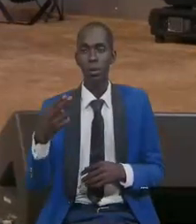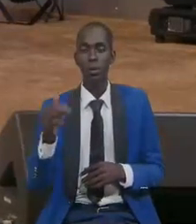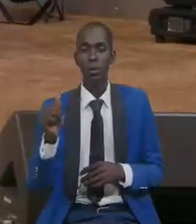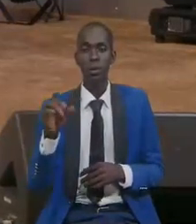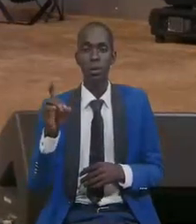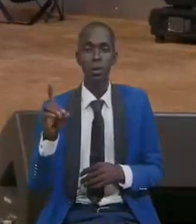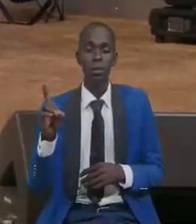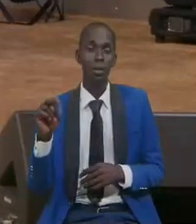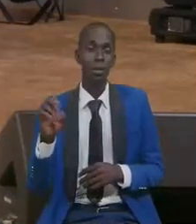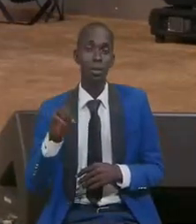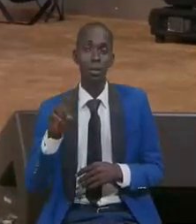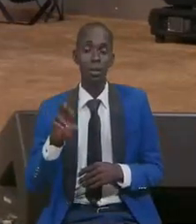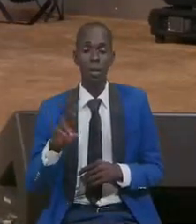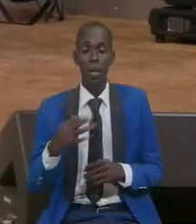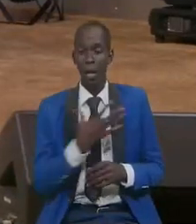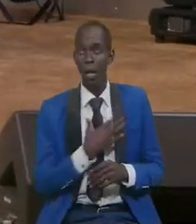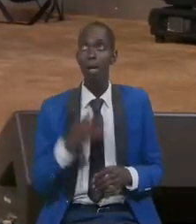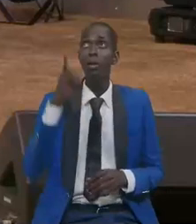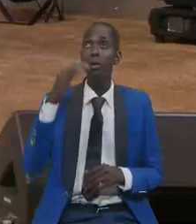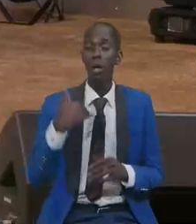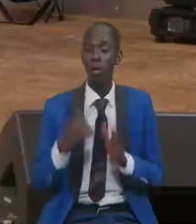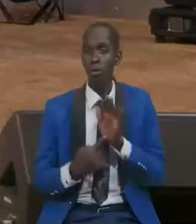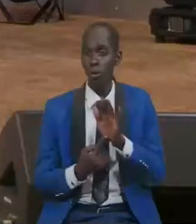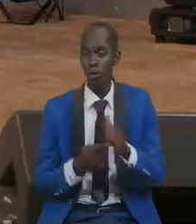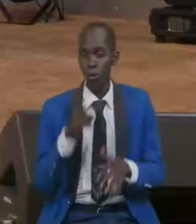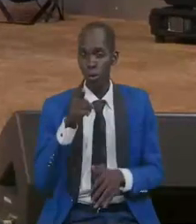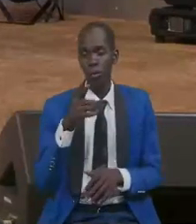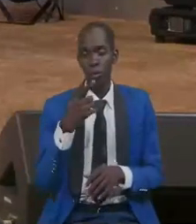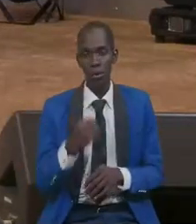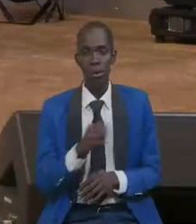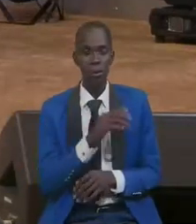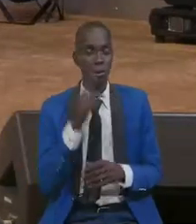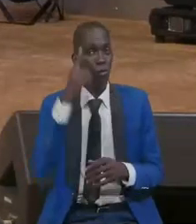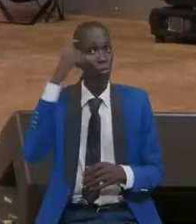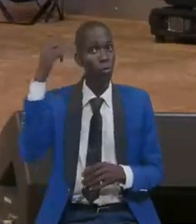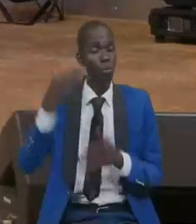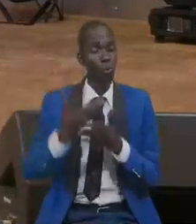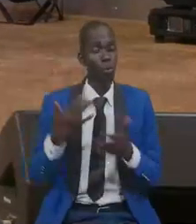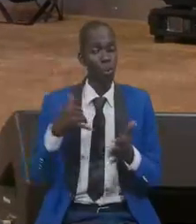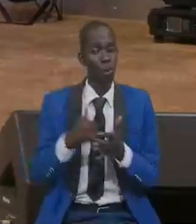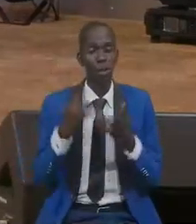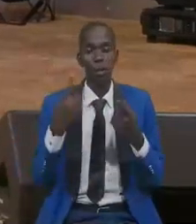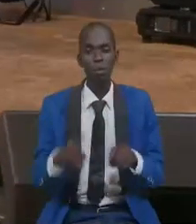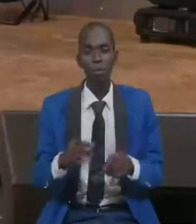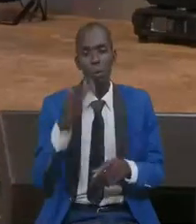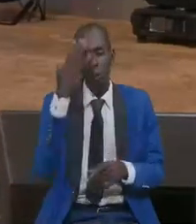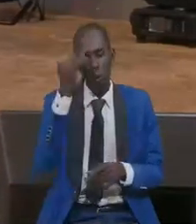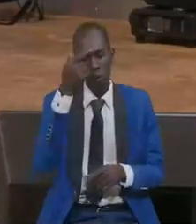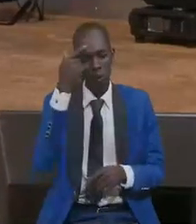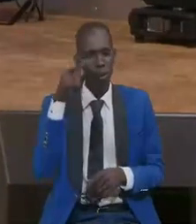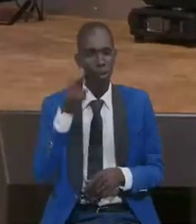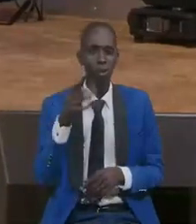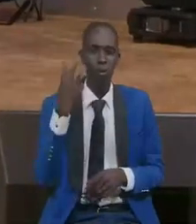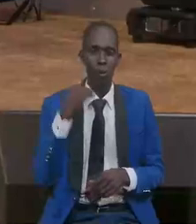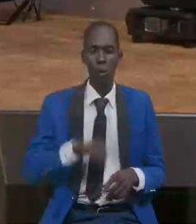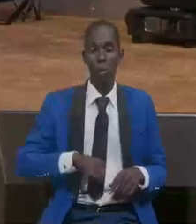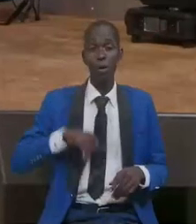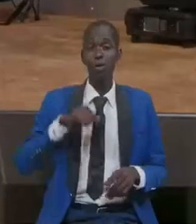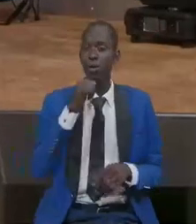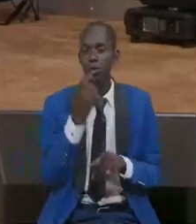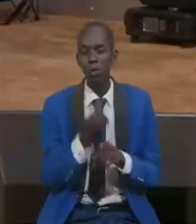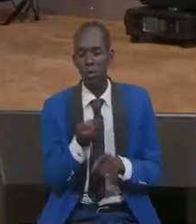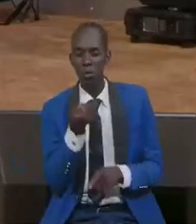révélé il a donné ce rêve avant que cela ne se produise, c'est parce qu'il était orgueilleux. Ce n'est pas qu'il était modérément